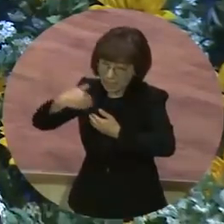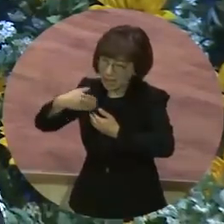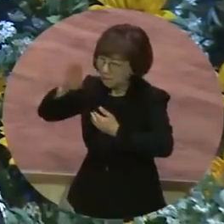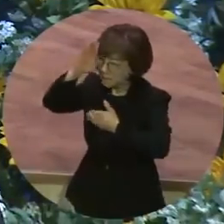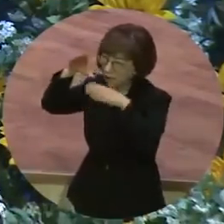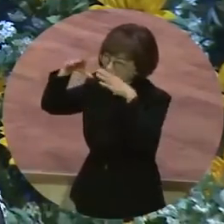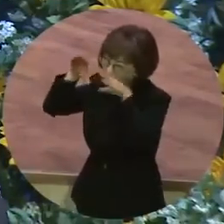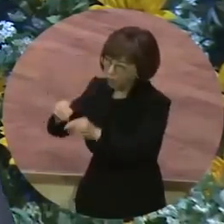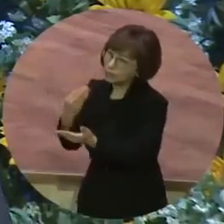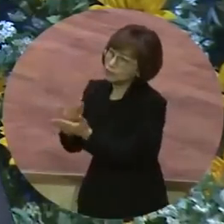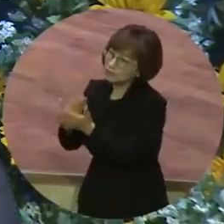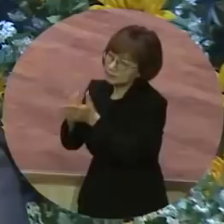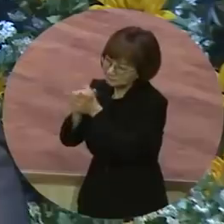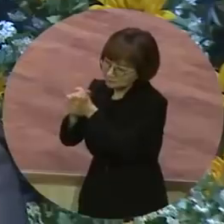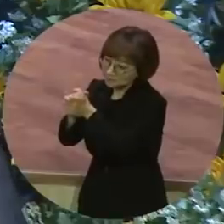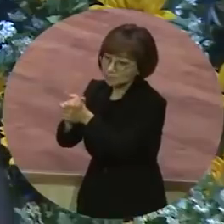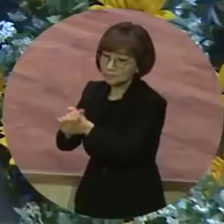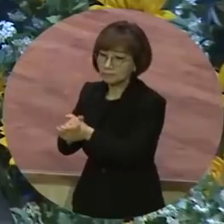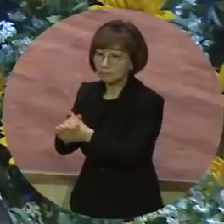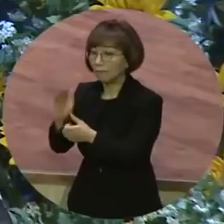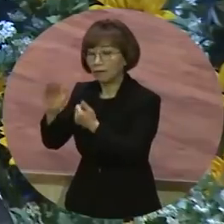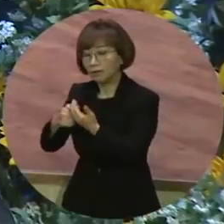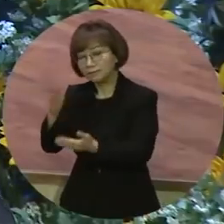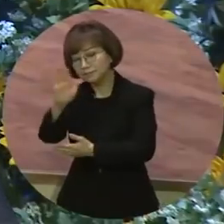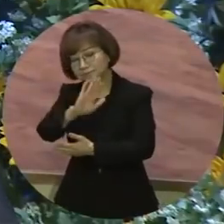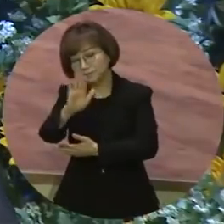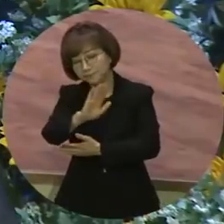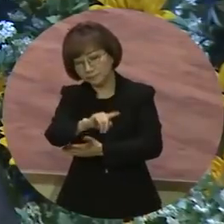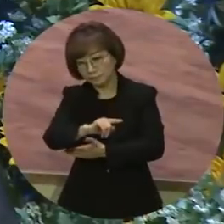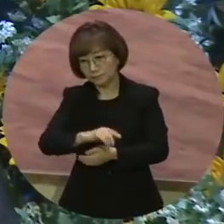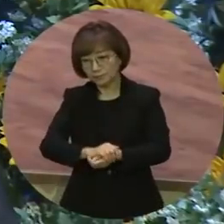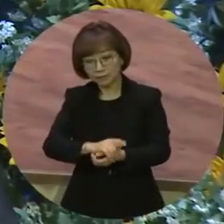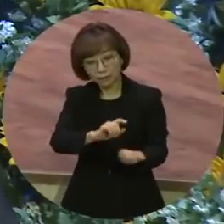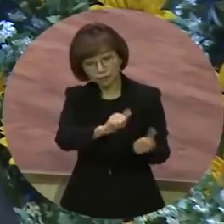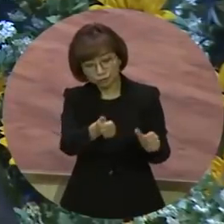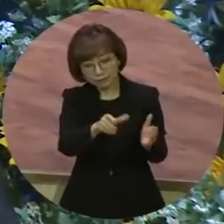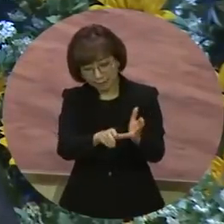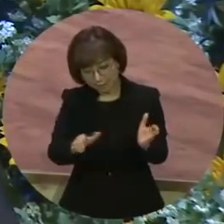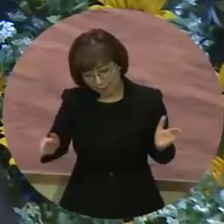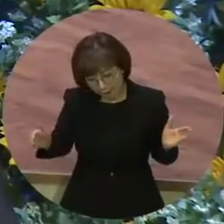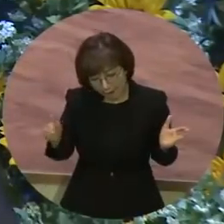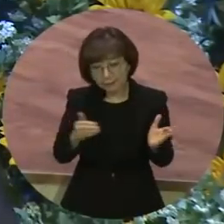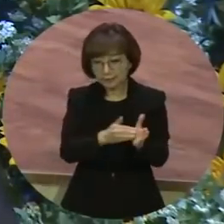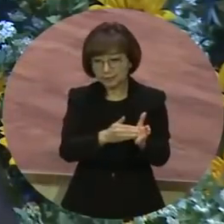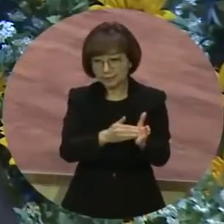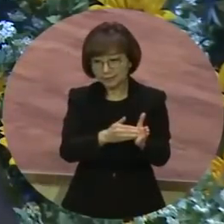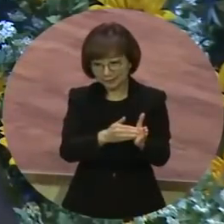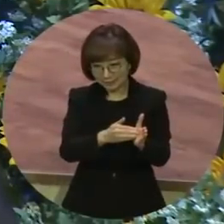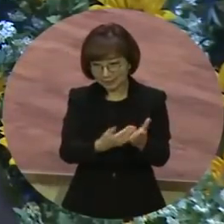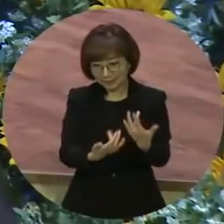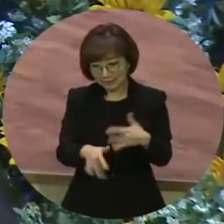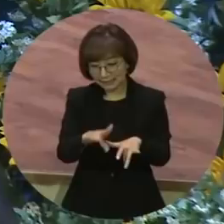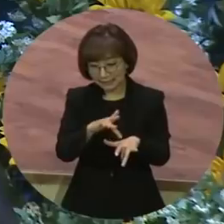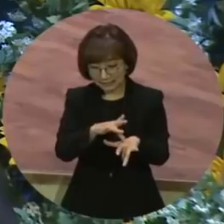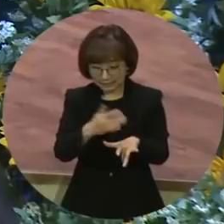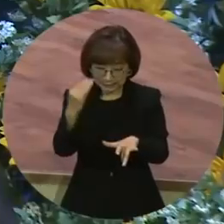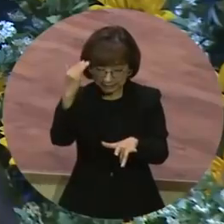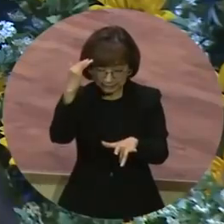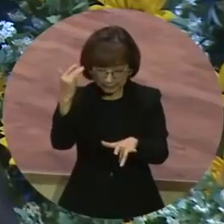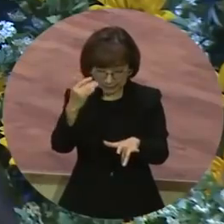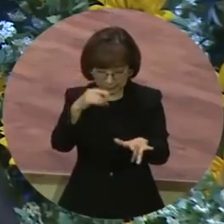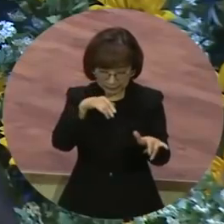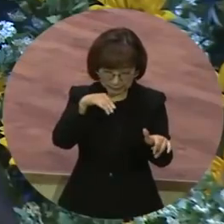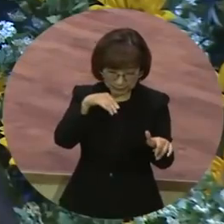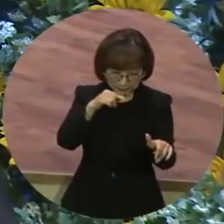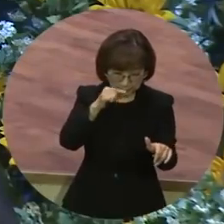빼달라고 하나님 허락 안 했어요. 너 죽을 때까지 사단의 가시 가지고 살아라. 하나님